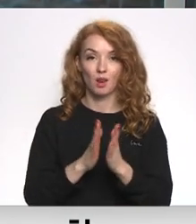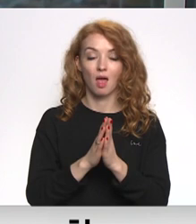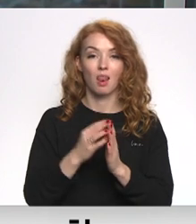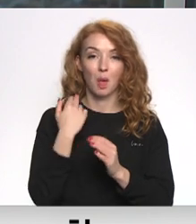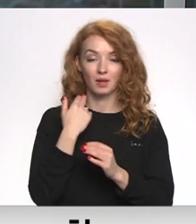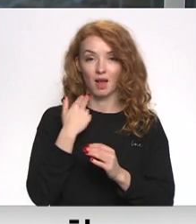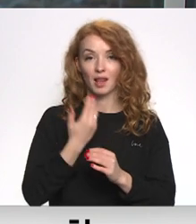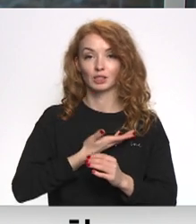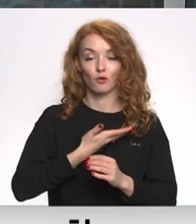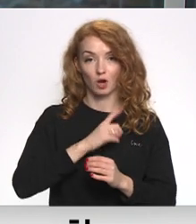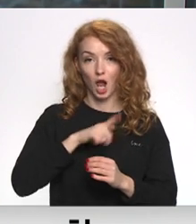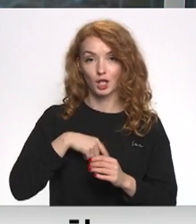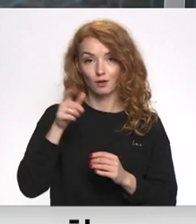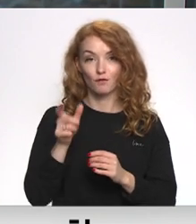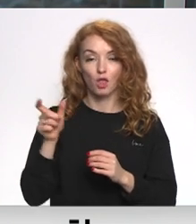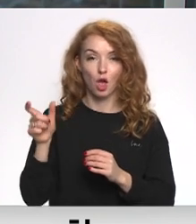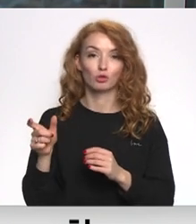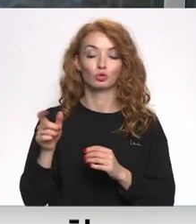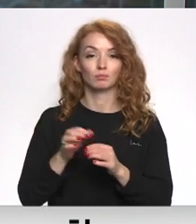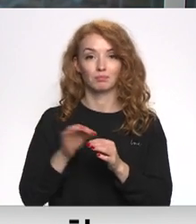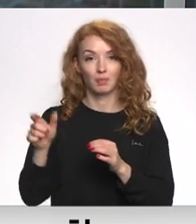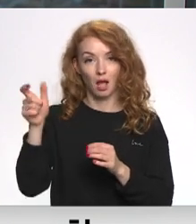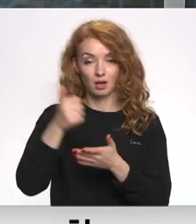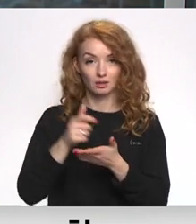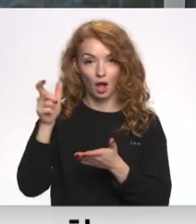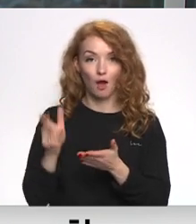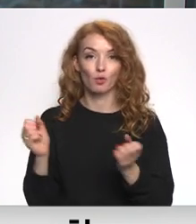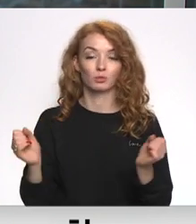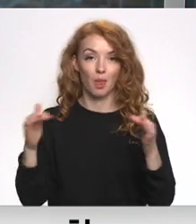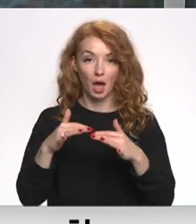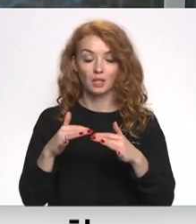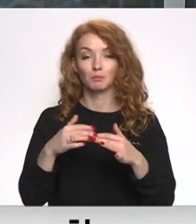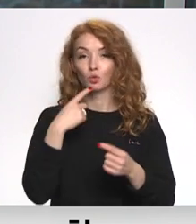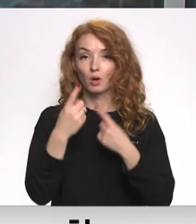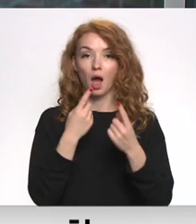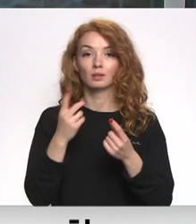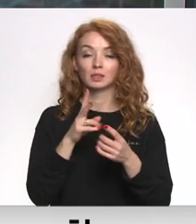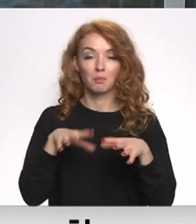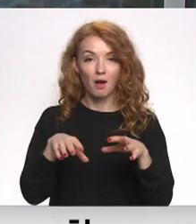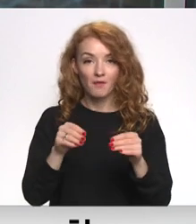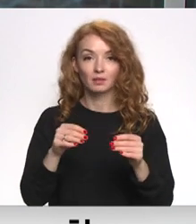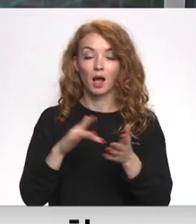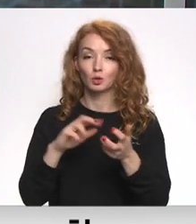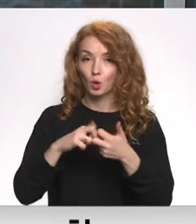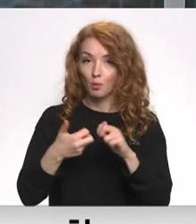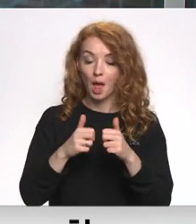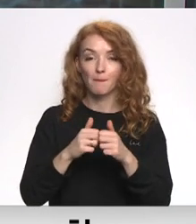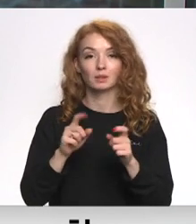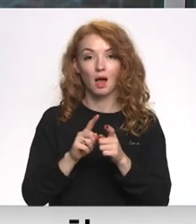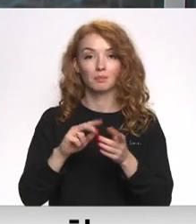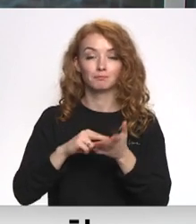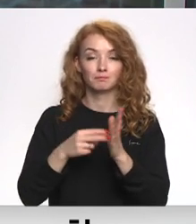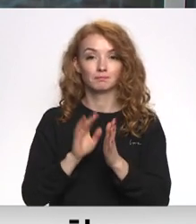diasporas organizāciju un skolu sanāksme. Tajā runāts par paveikto, apzinātas problēmas un apspriesti plāni nākamajiem